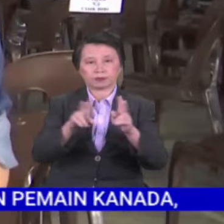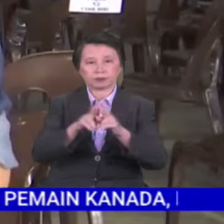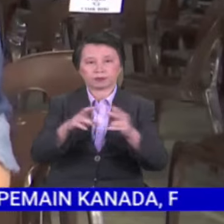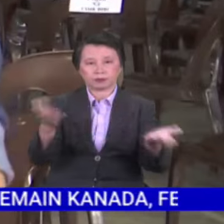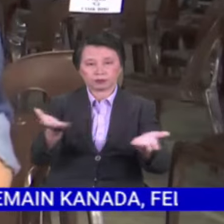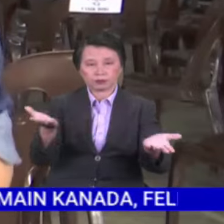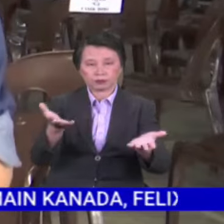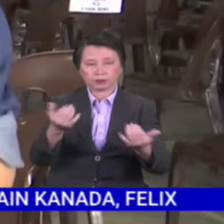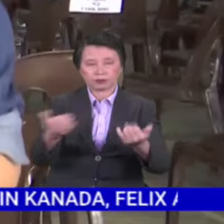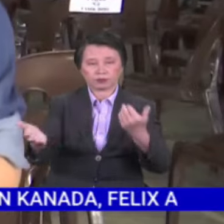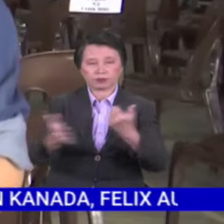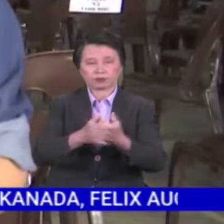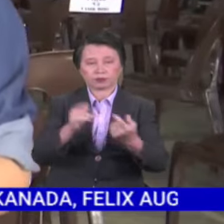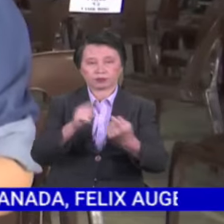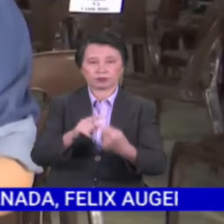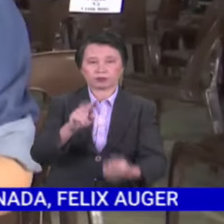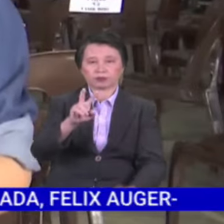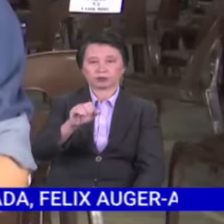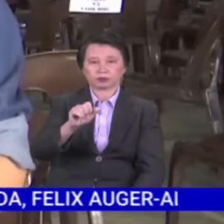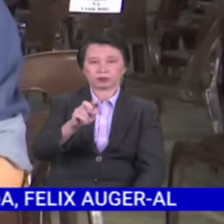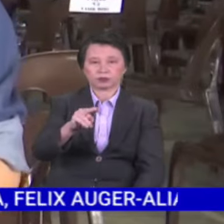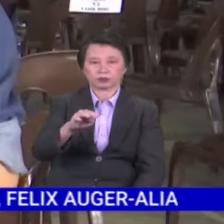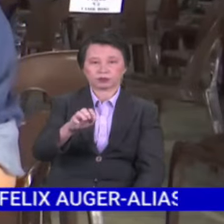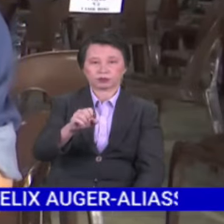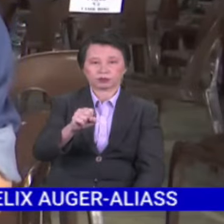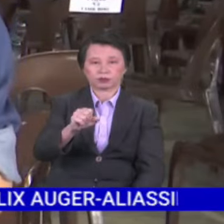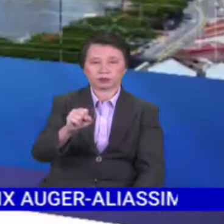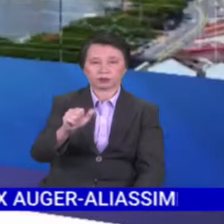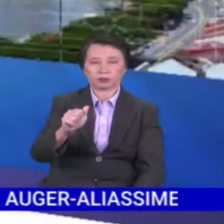ini dan kembali kepada Vanessa di studio.